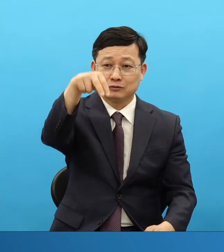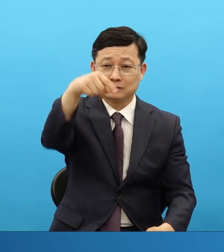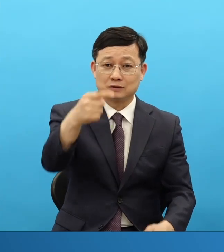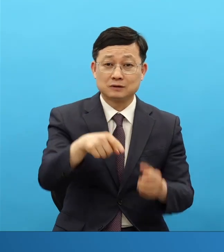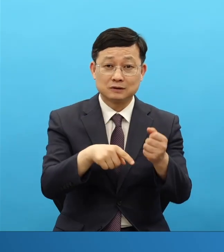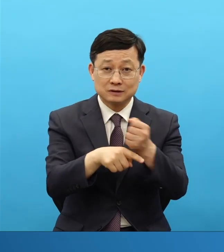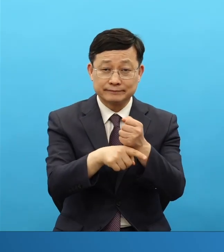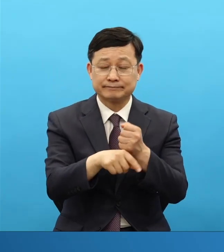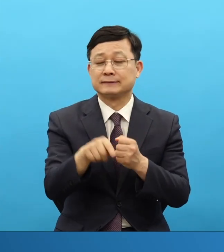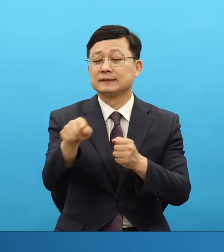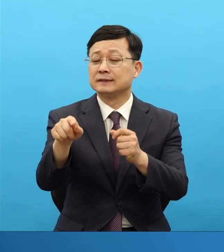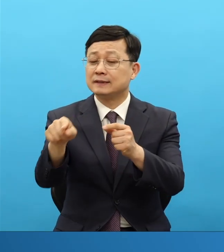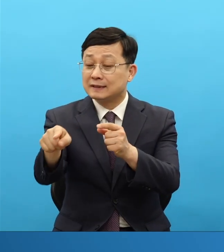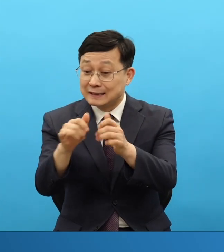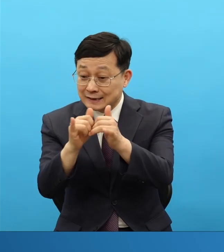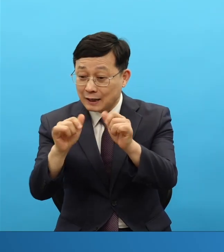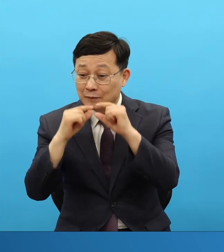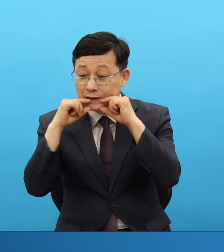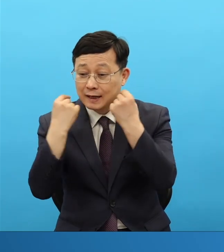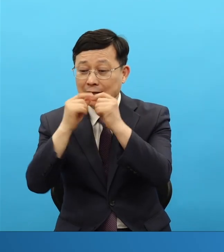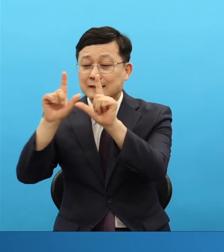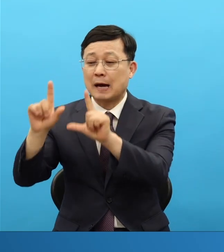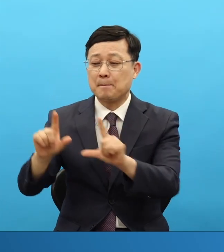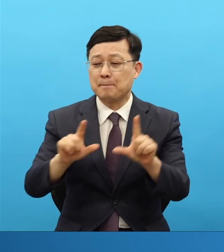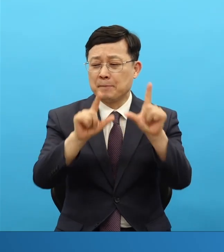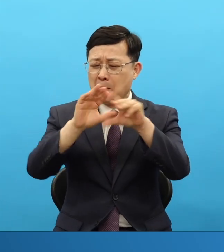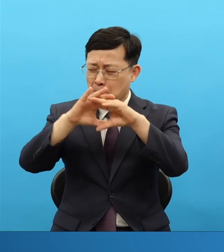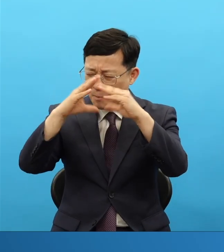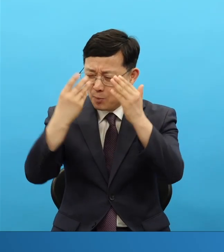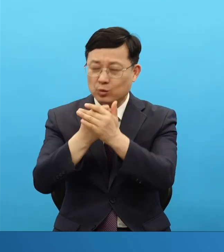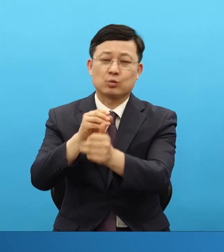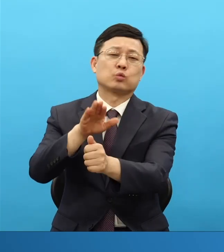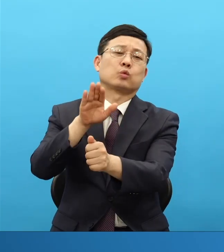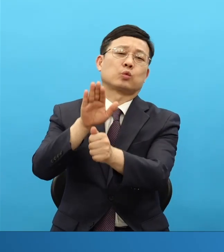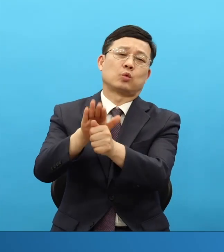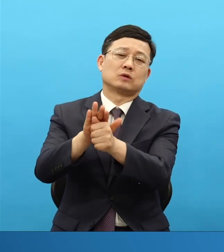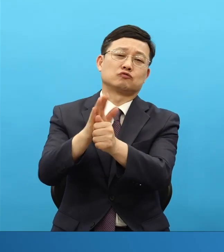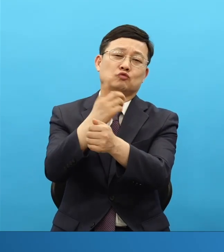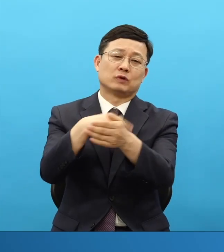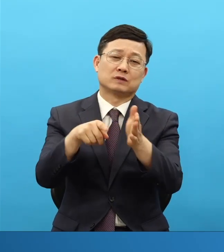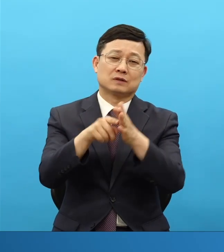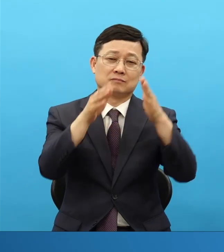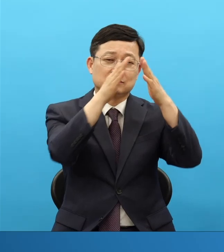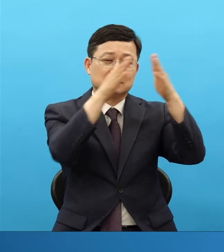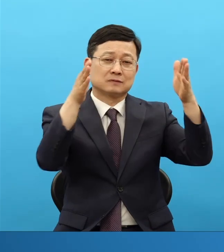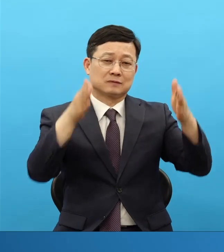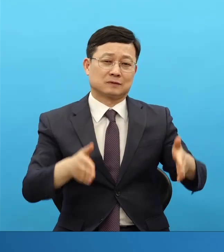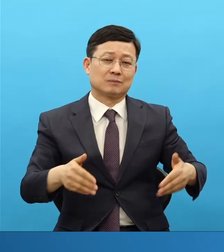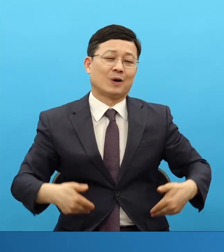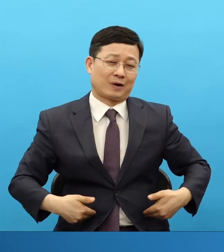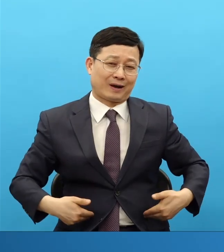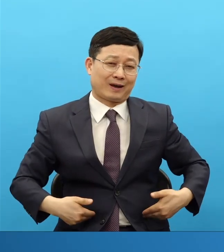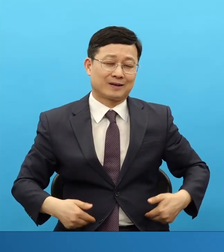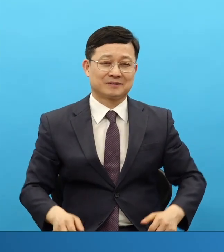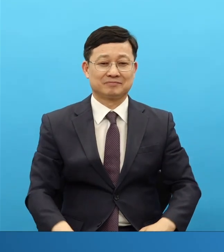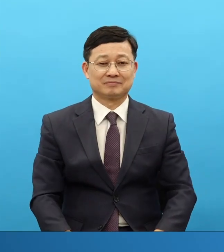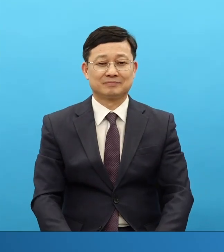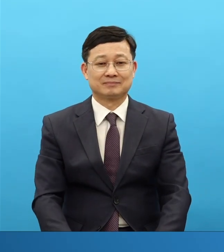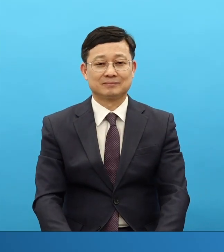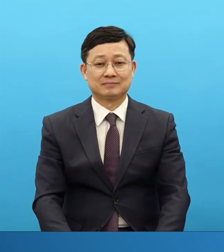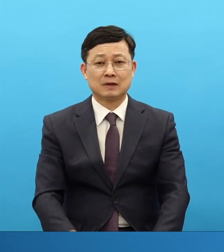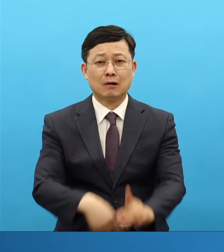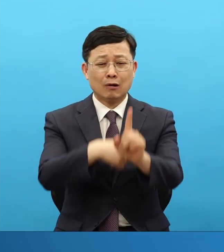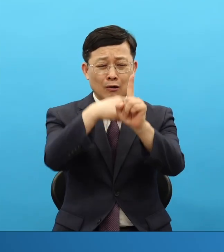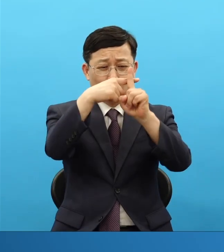삶을 도와줘야 되니까. You must help them with their lifestyle. 지금 교회에서